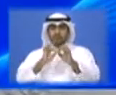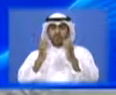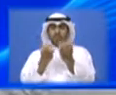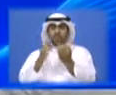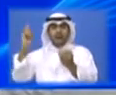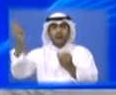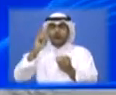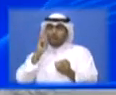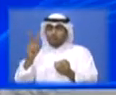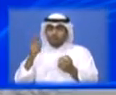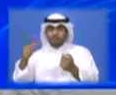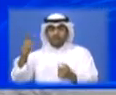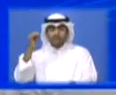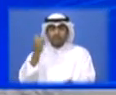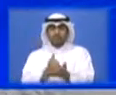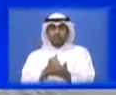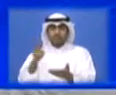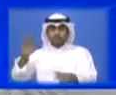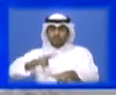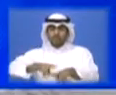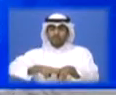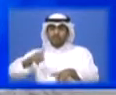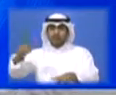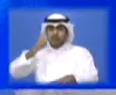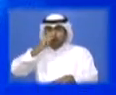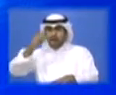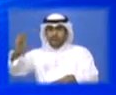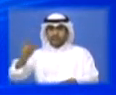جيش الاحتلال الإسرائيلي في الأراضي المقدسة.